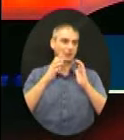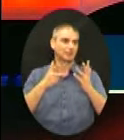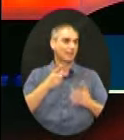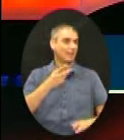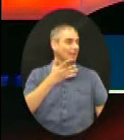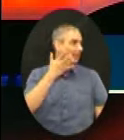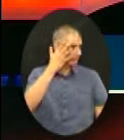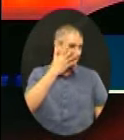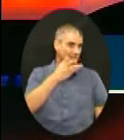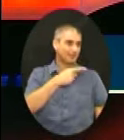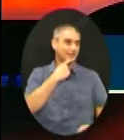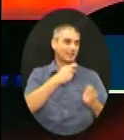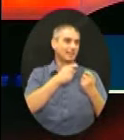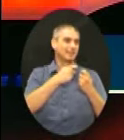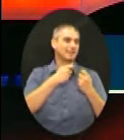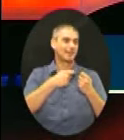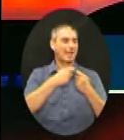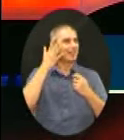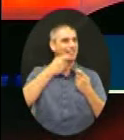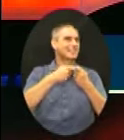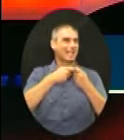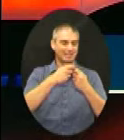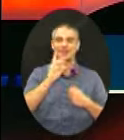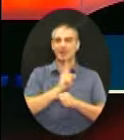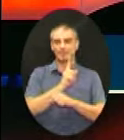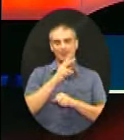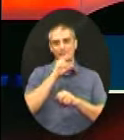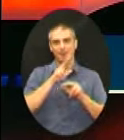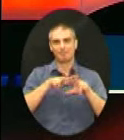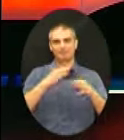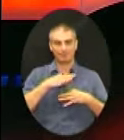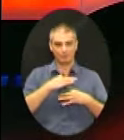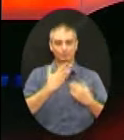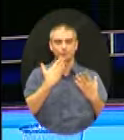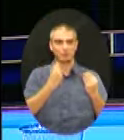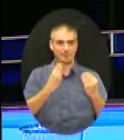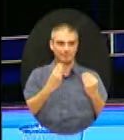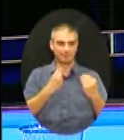עתיד התאגיד נדבר בשנה הבא בדיוק אב בינתיים על מצבינו תודה אוזי בן זימן ואמנו רבותיי